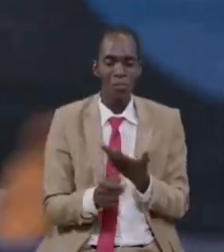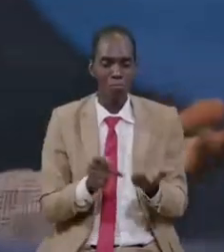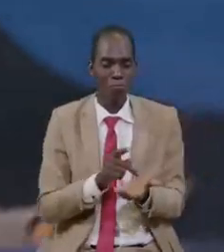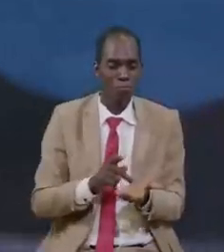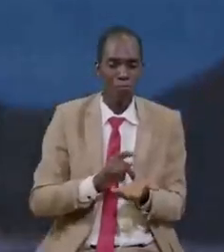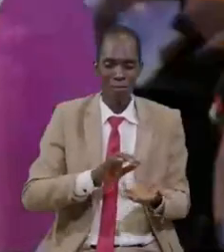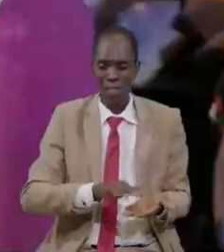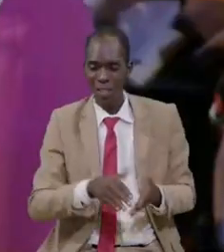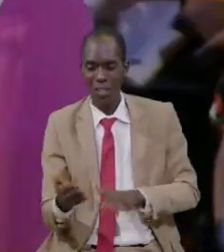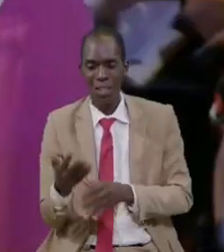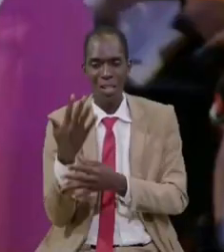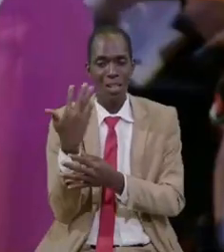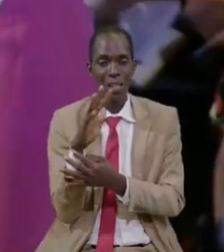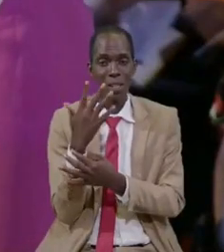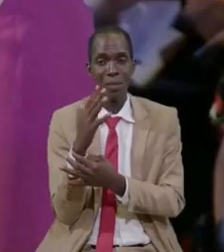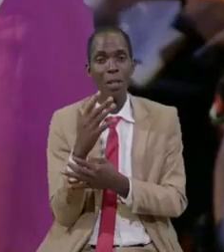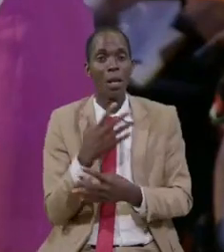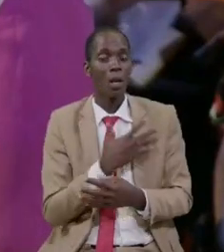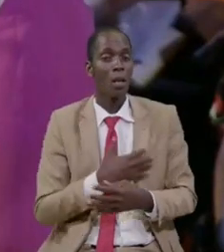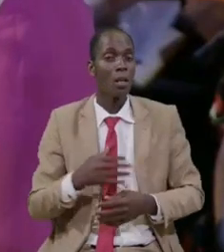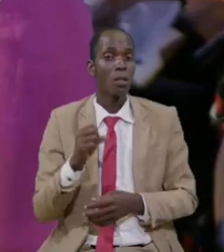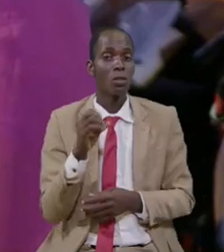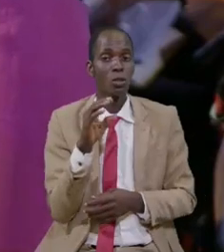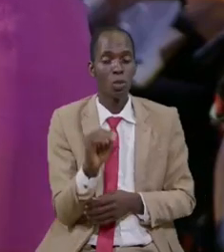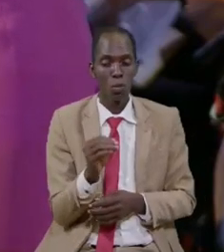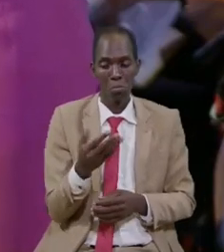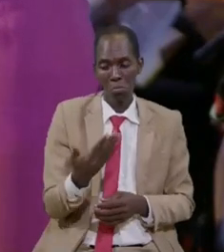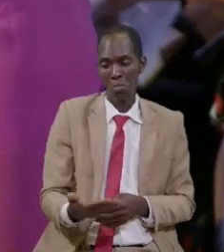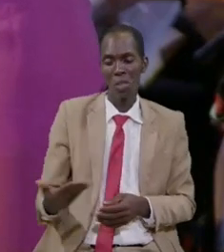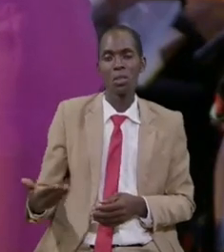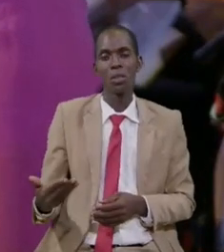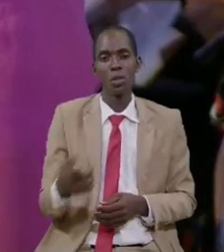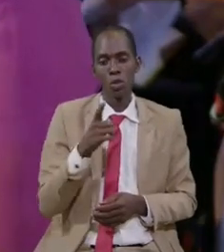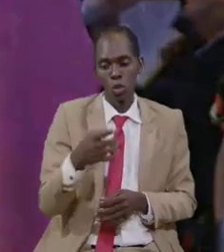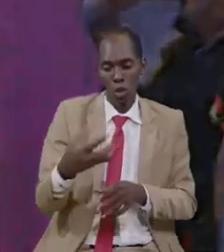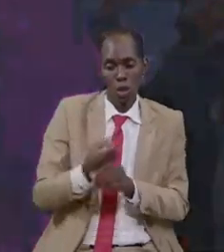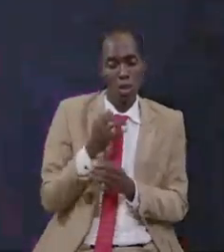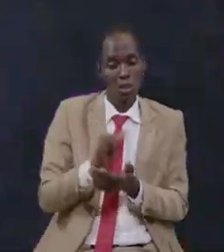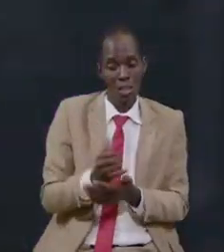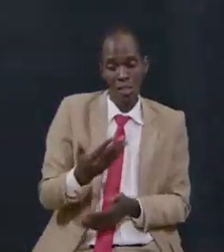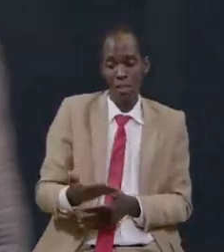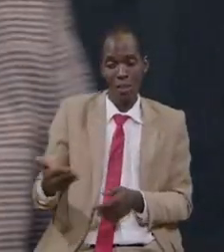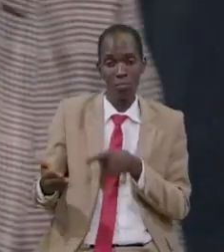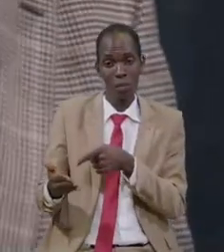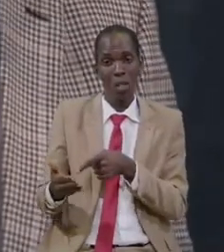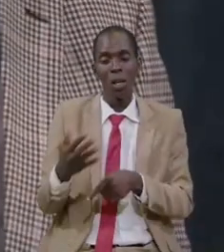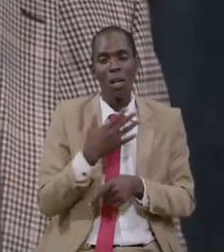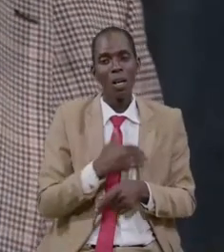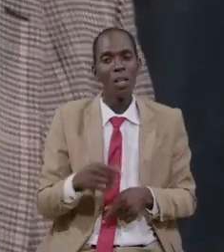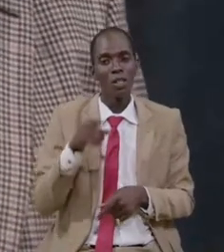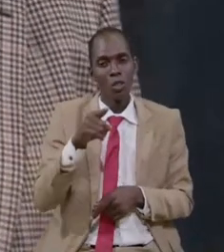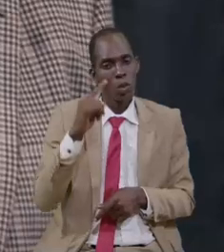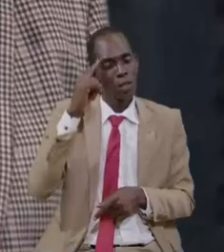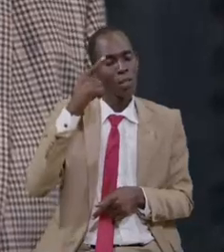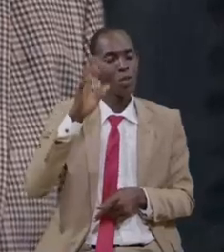nuisibles empoisonnées. Alors, c'est des substances. Quand vous prenez la substance et vous pensez que vous